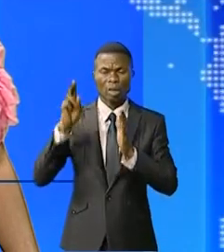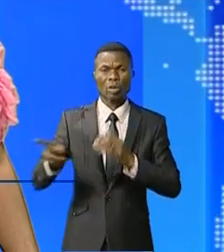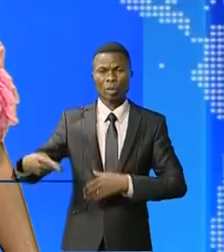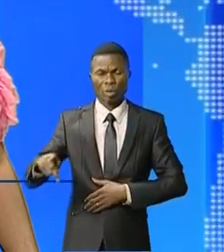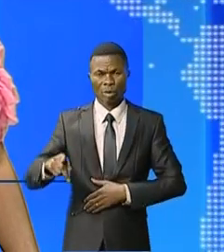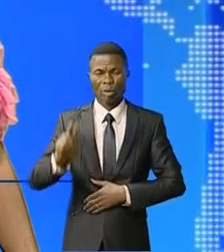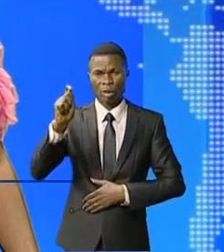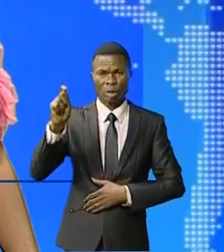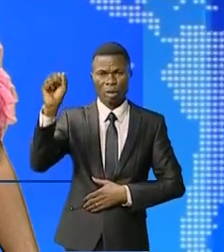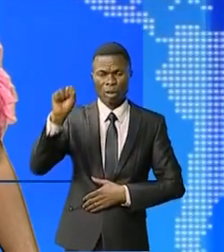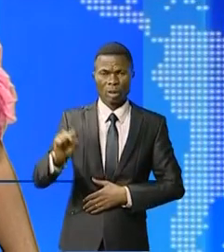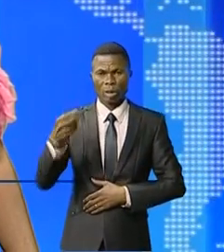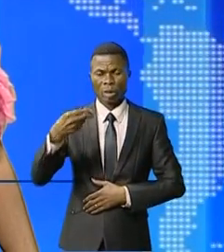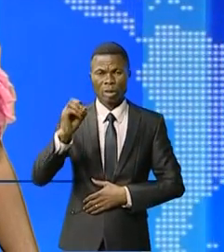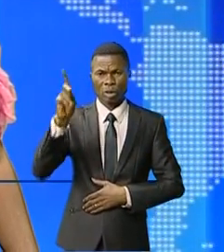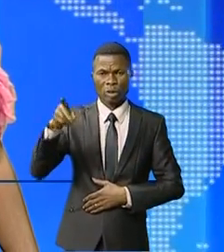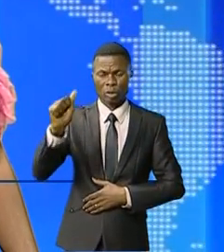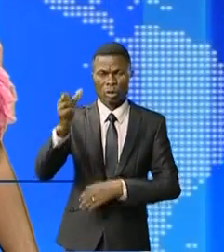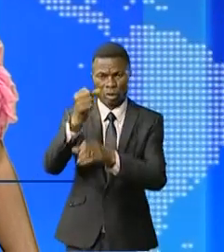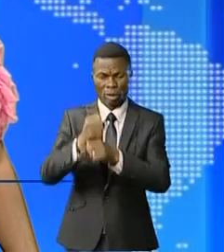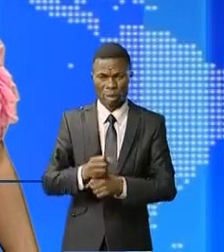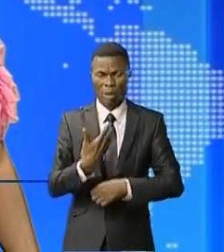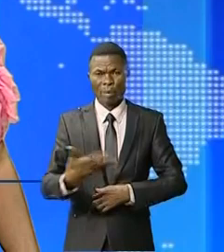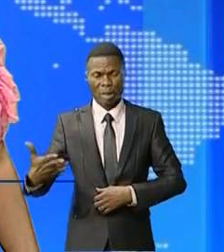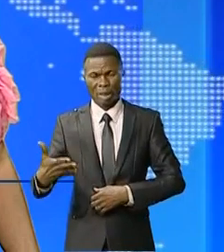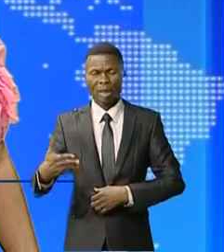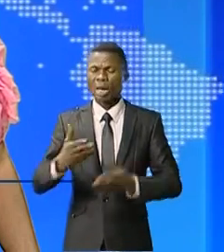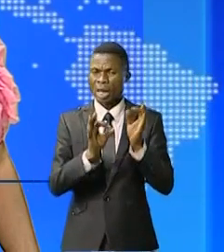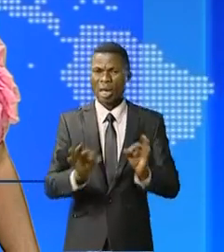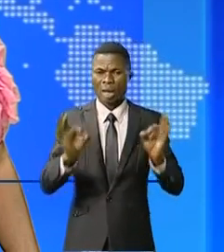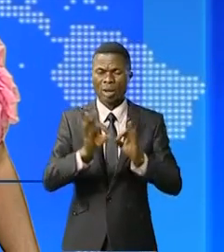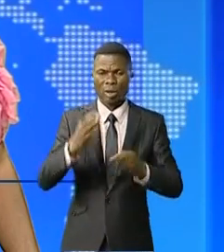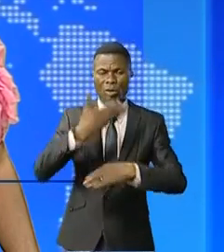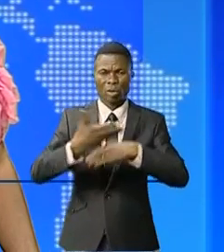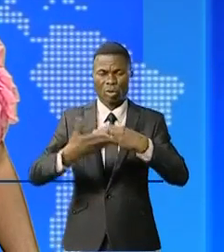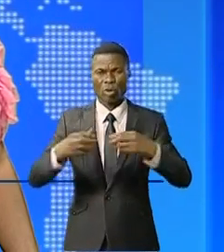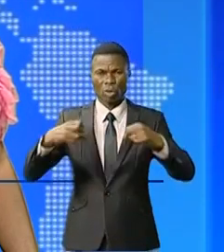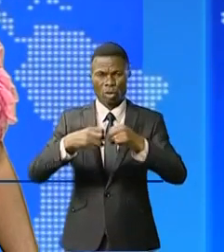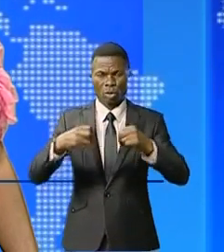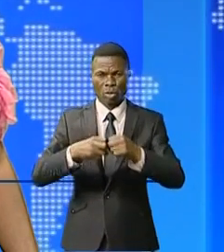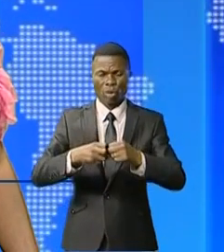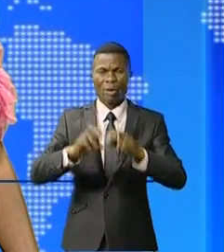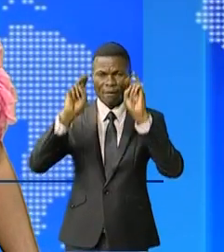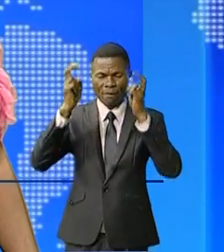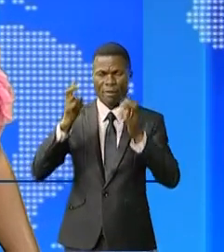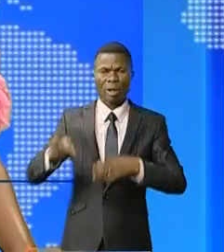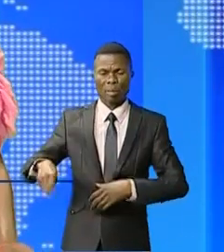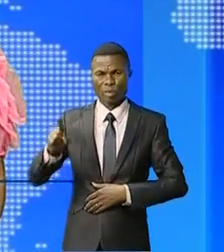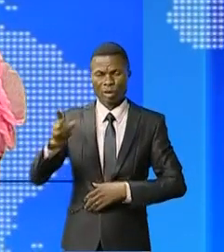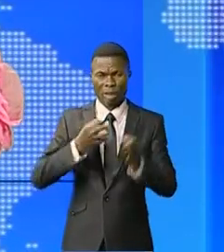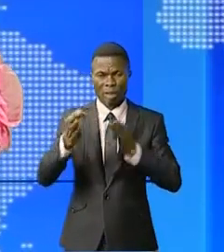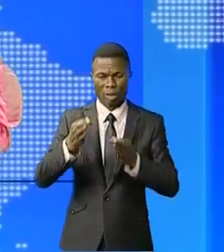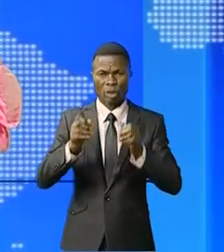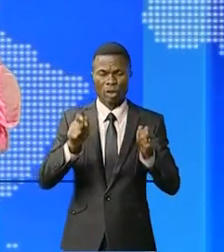la Tchouapa, Pancras Bongongkoy, a réceptionné les matériels essentiels pour l'électrification du chef-lieu de cette province. Les détails dans